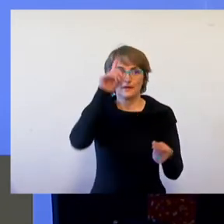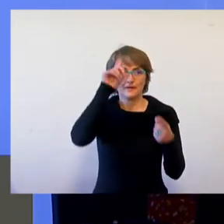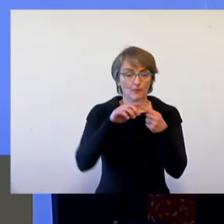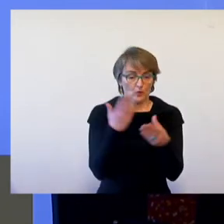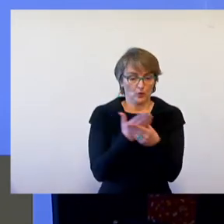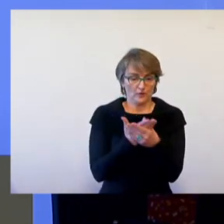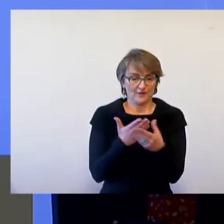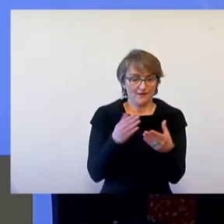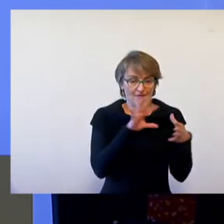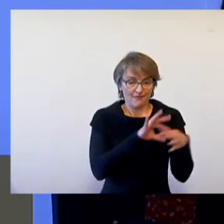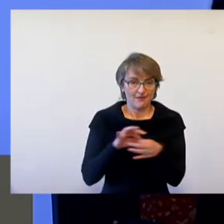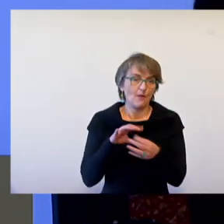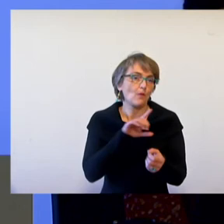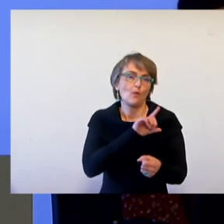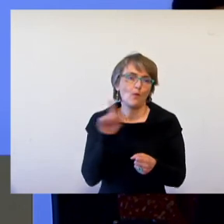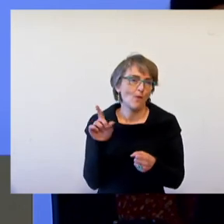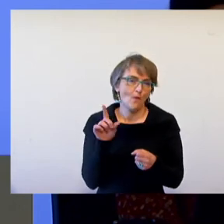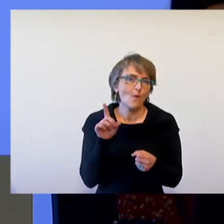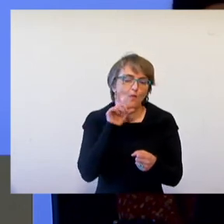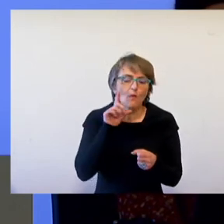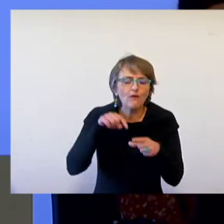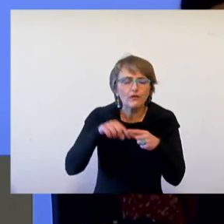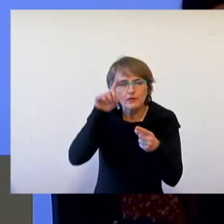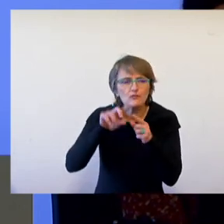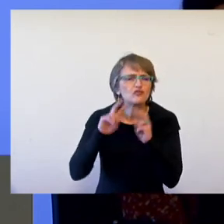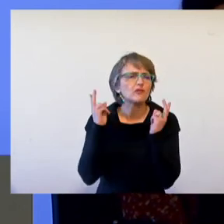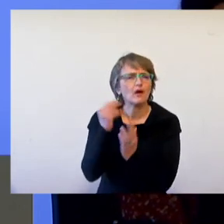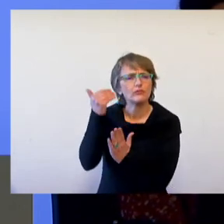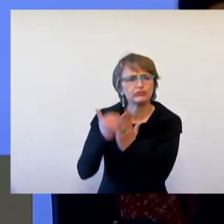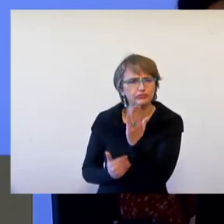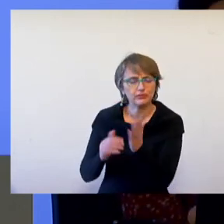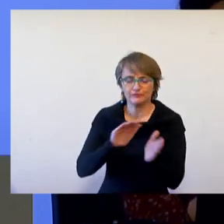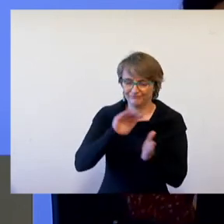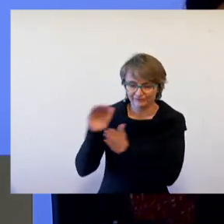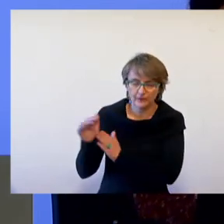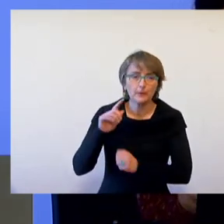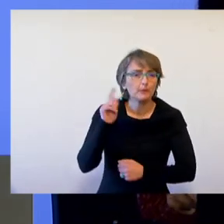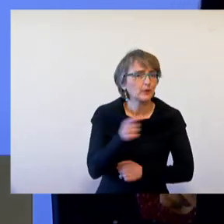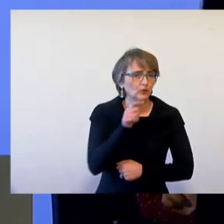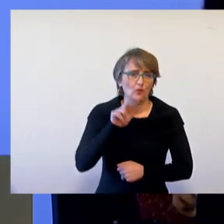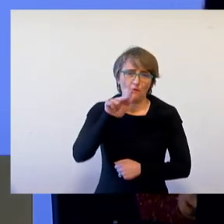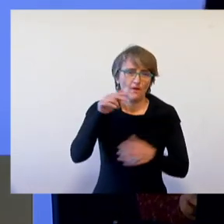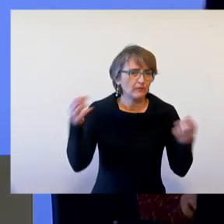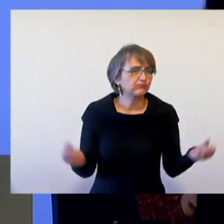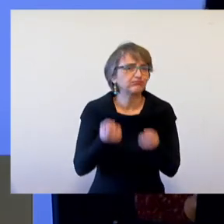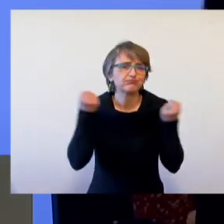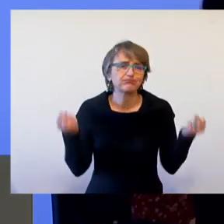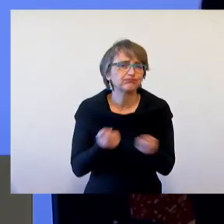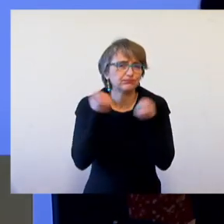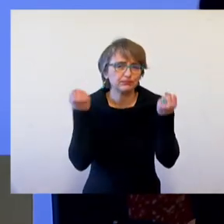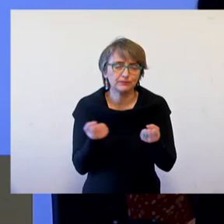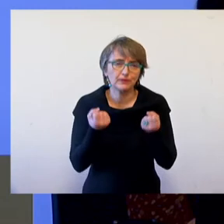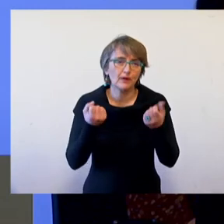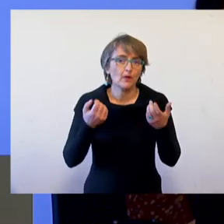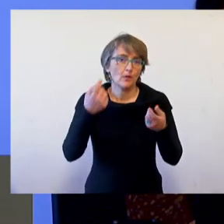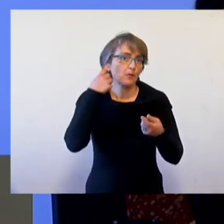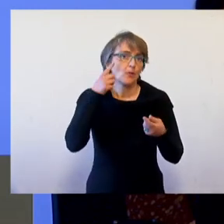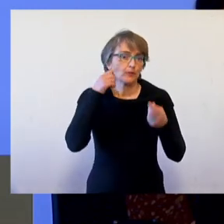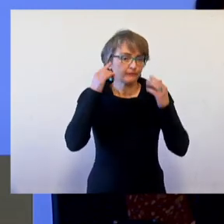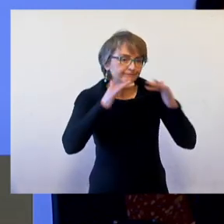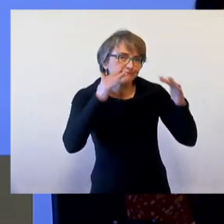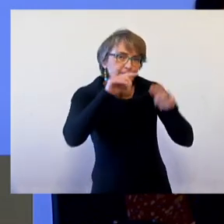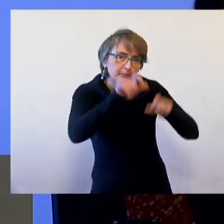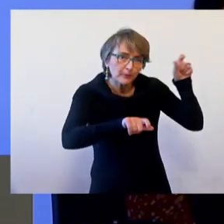prévu une campagne de promotion, d'inscription sur les listes électorales par la municipalité. C'est absolument